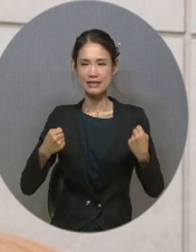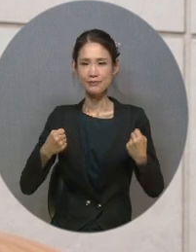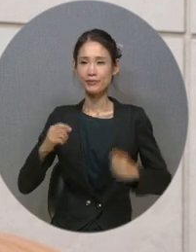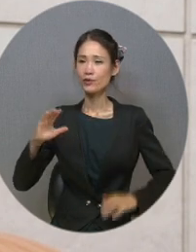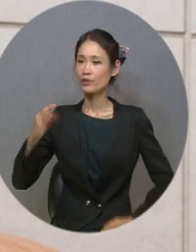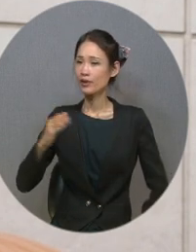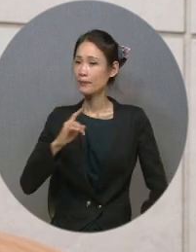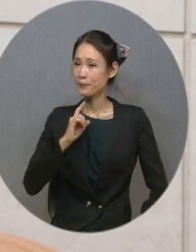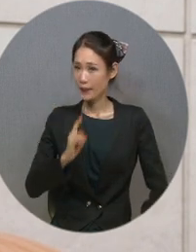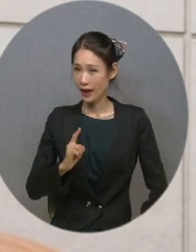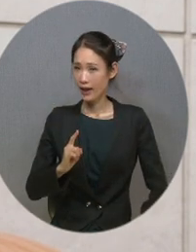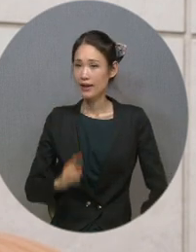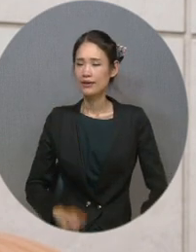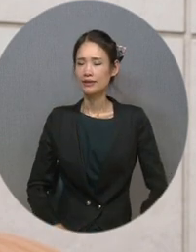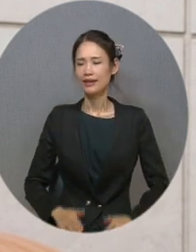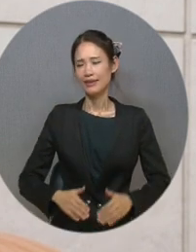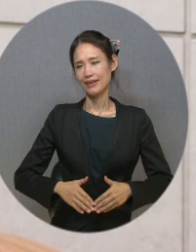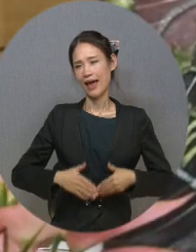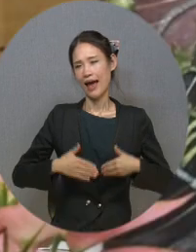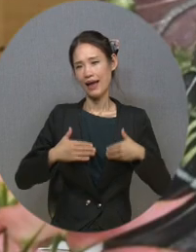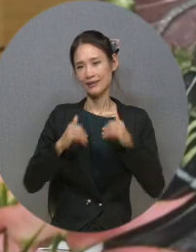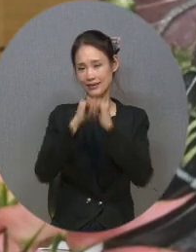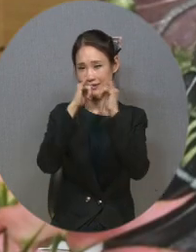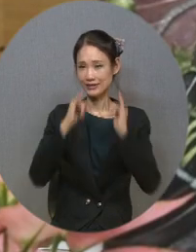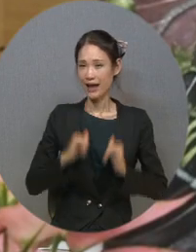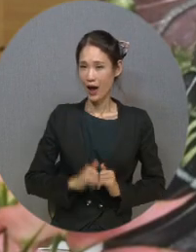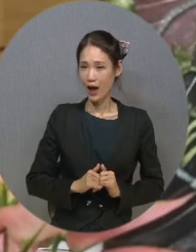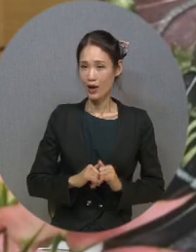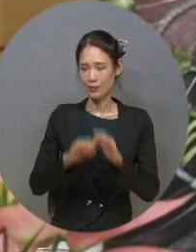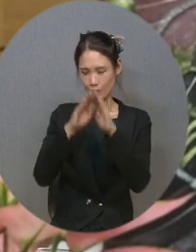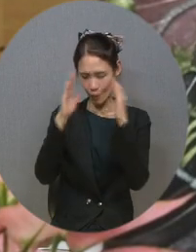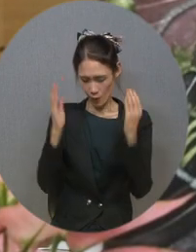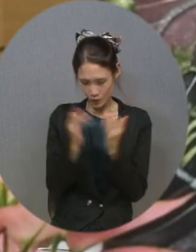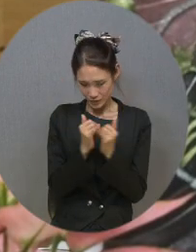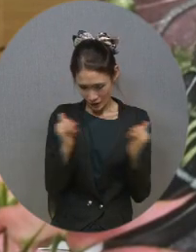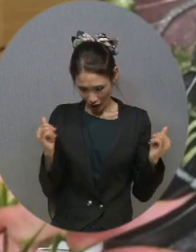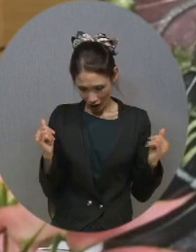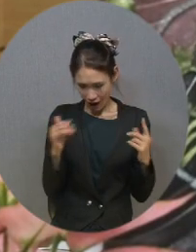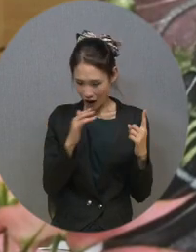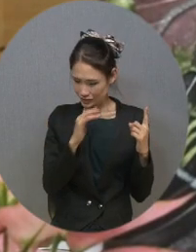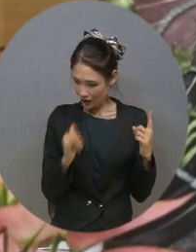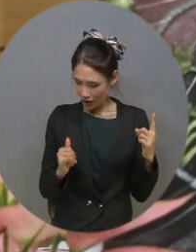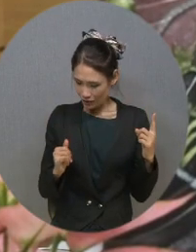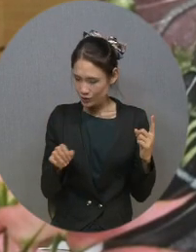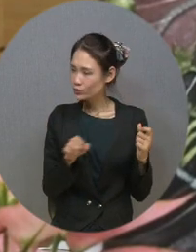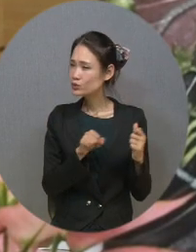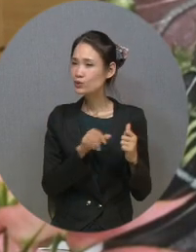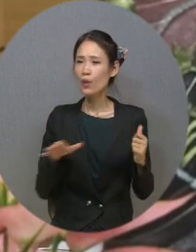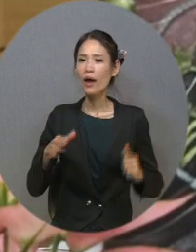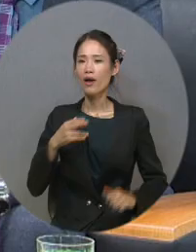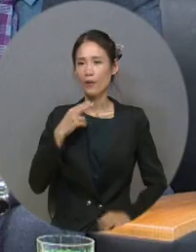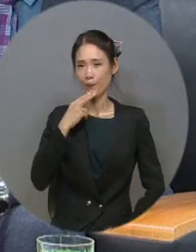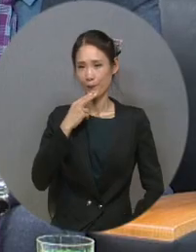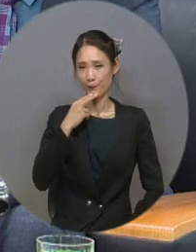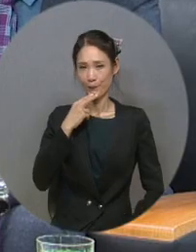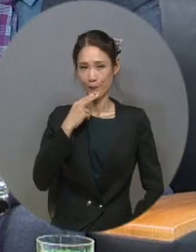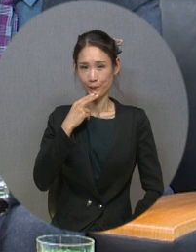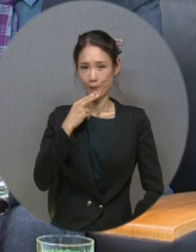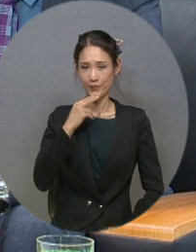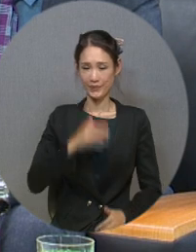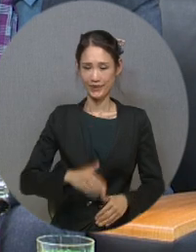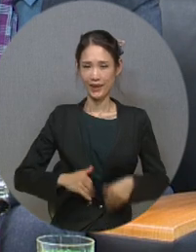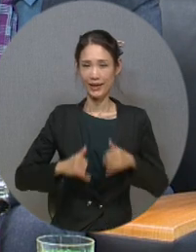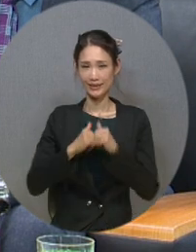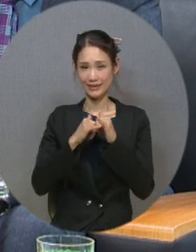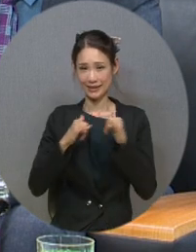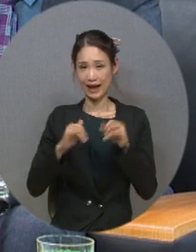것이고, 그 다음에 따뜻한 사회는 모든 사람이 한 사람도 소외받는 사람 없이